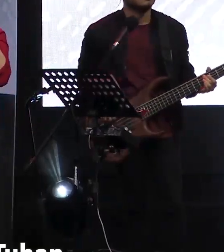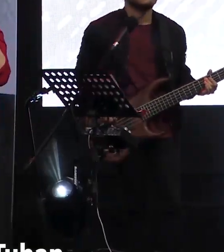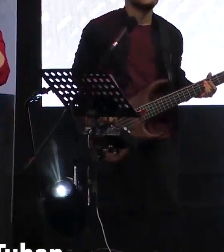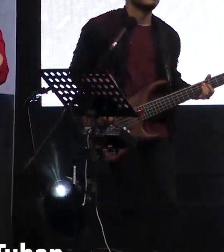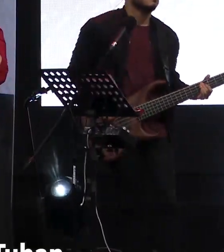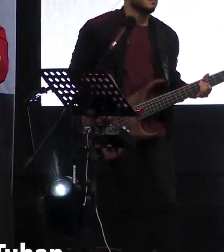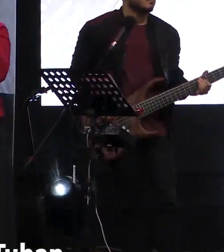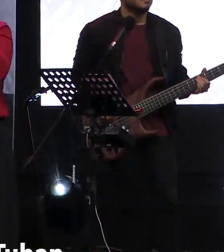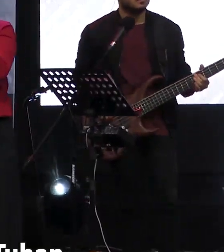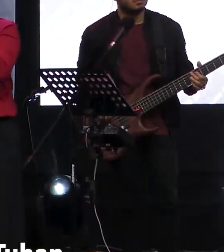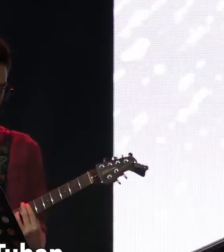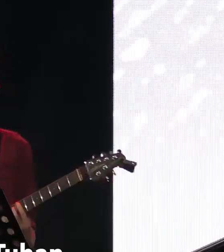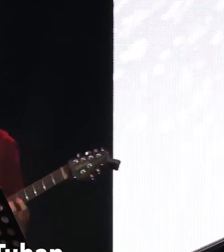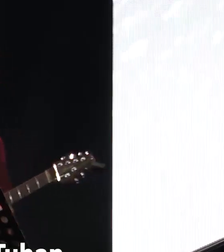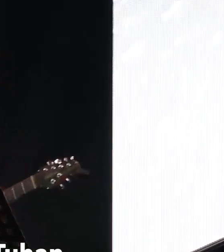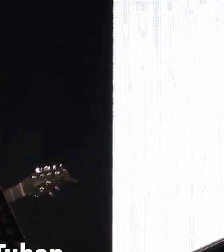Limpahkan